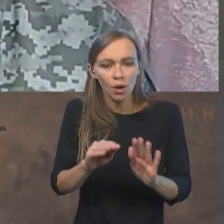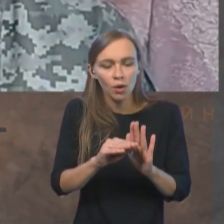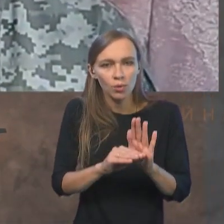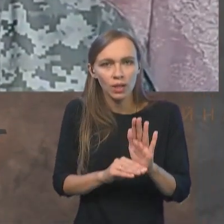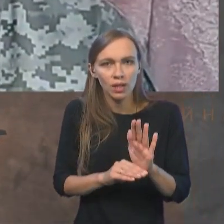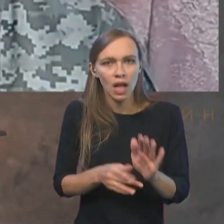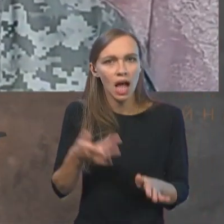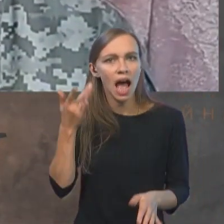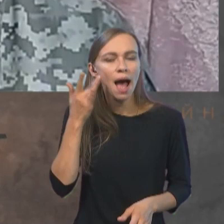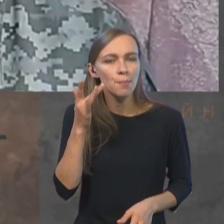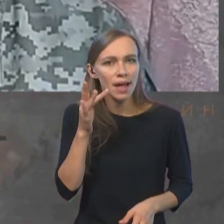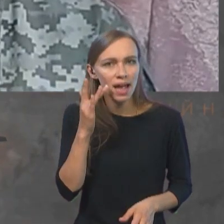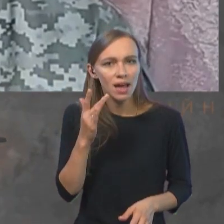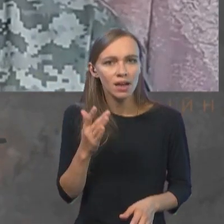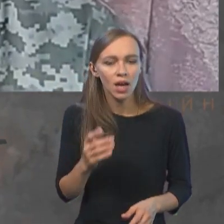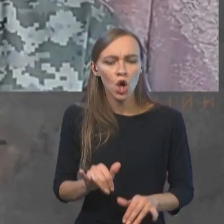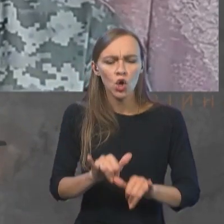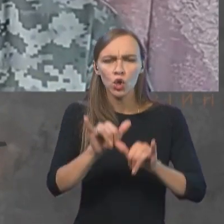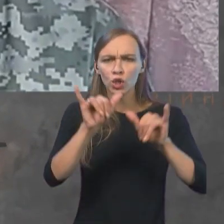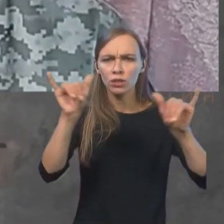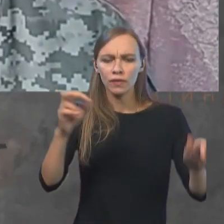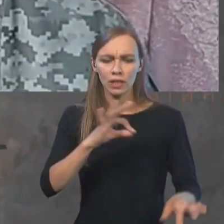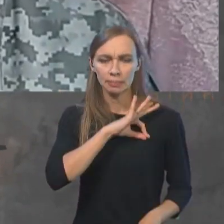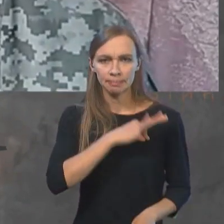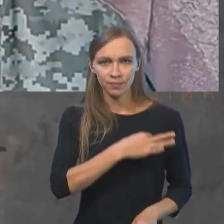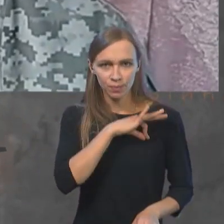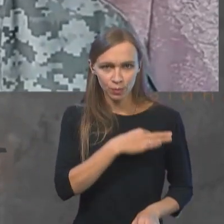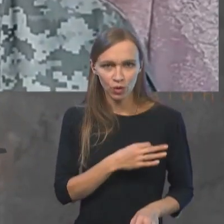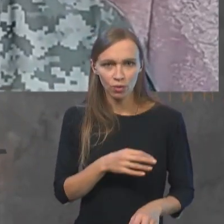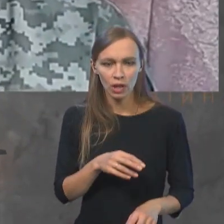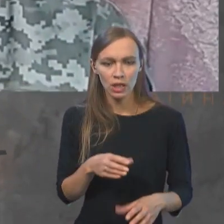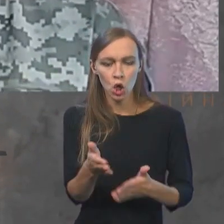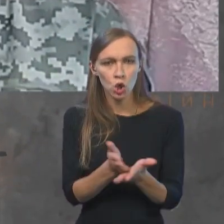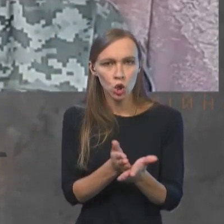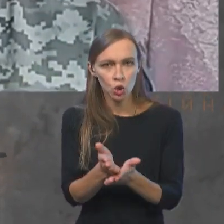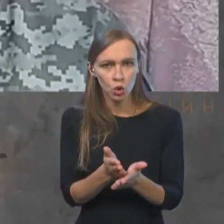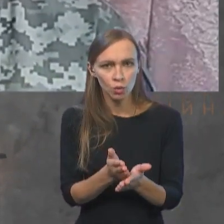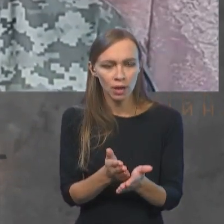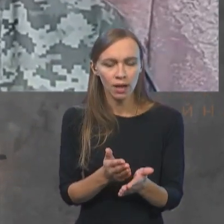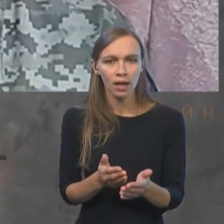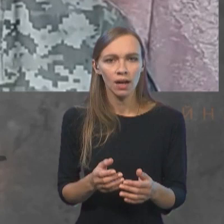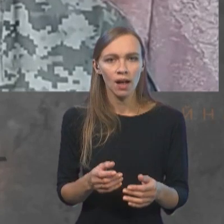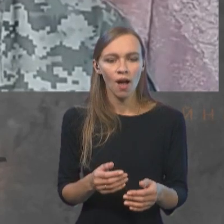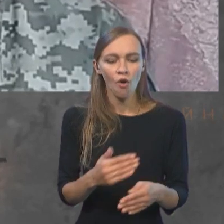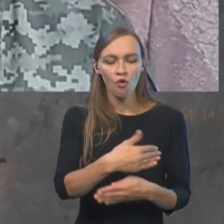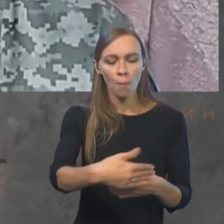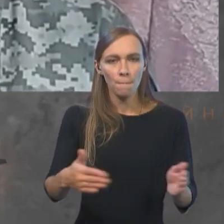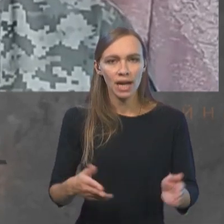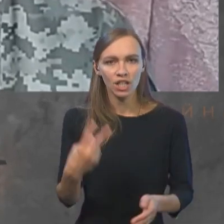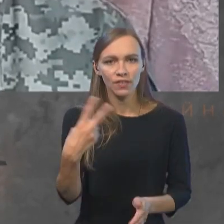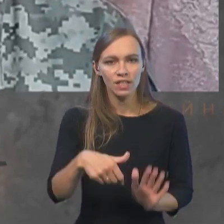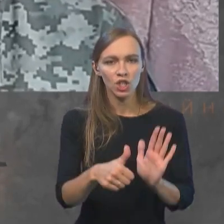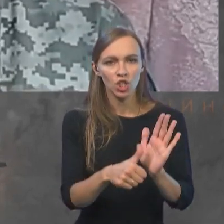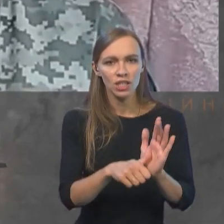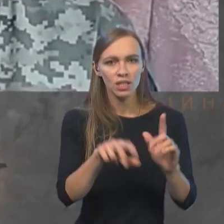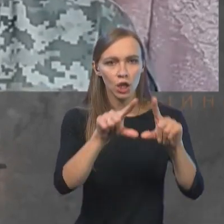розвинуті розвідувальні спецслужби, і це не тільки ЦРУ і не тільки АНБ, те в межах 26 структур здійснюють